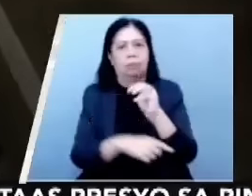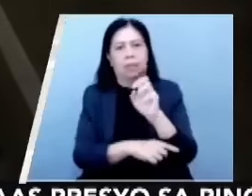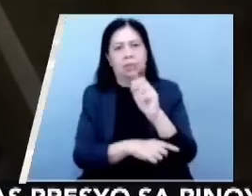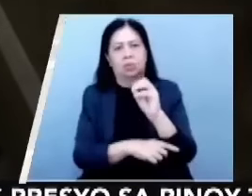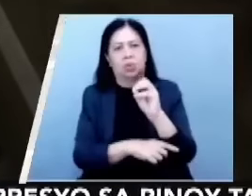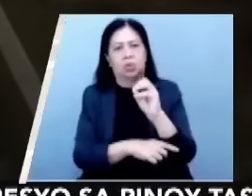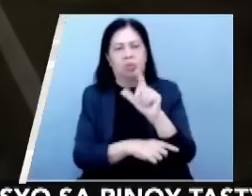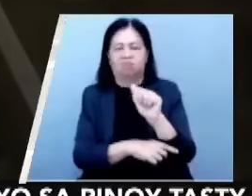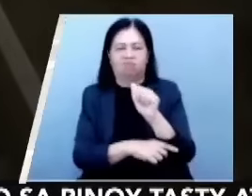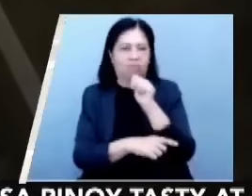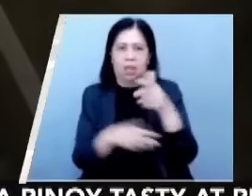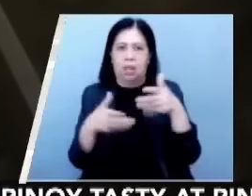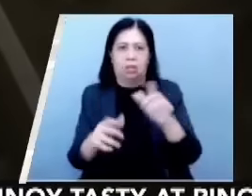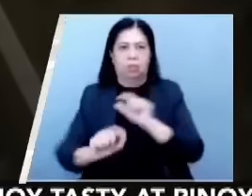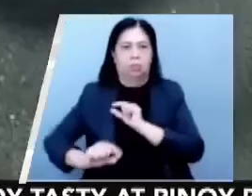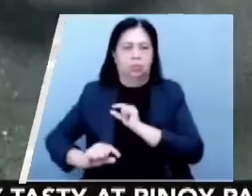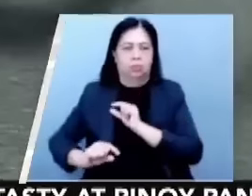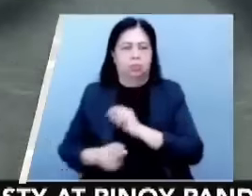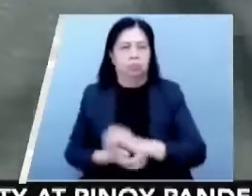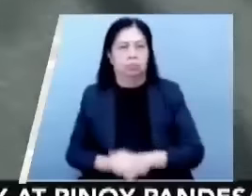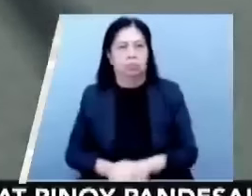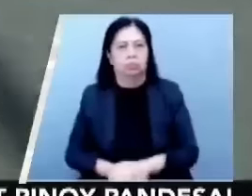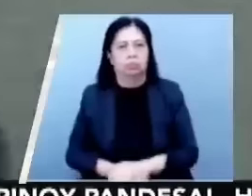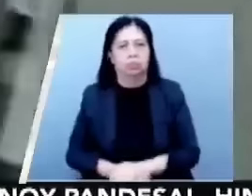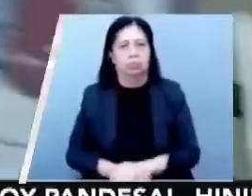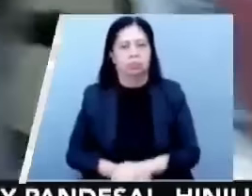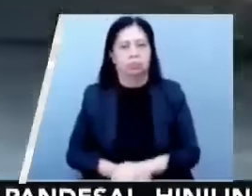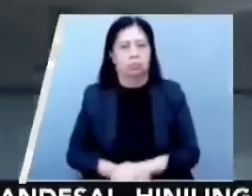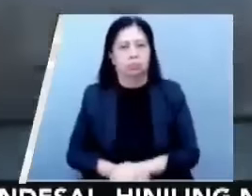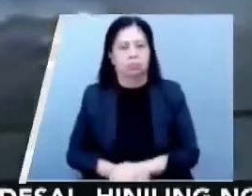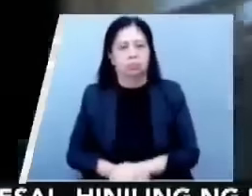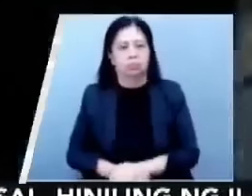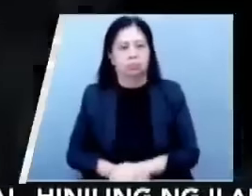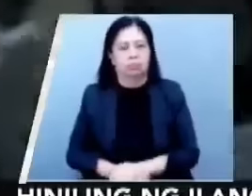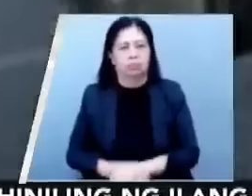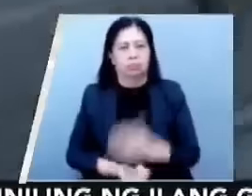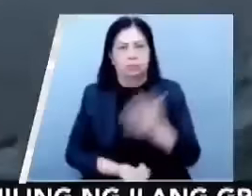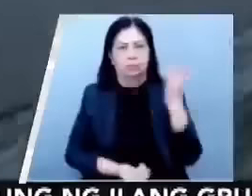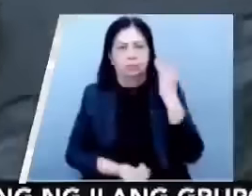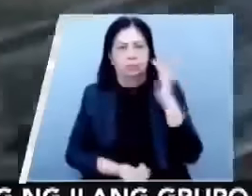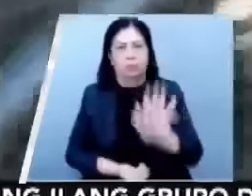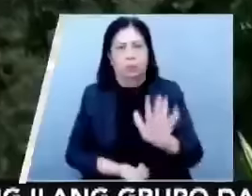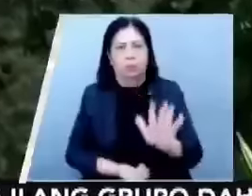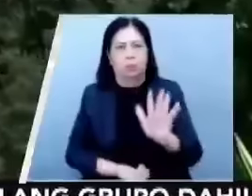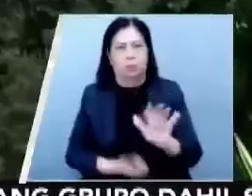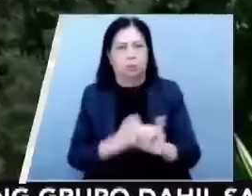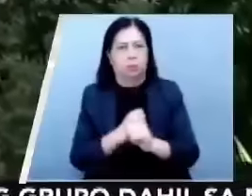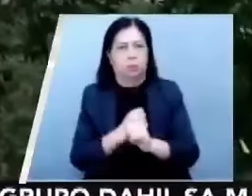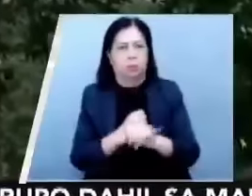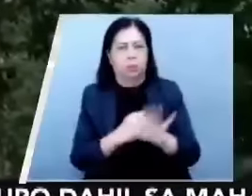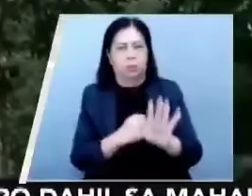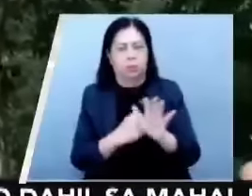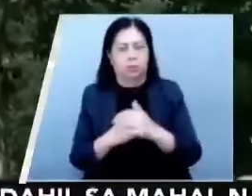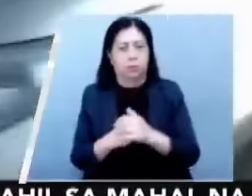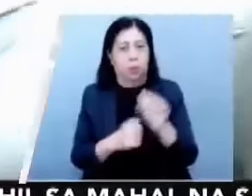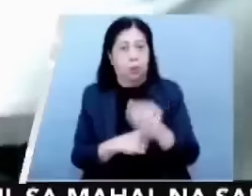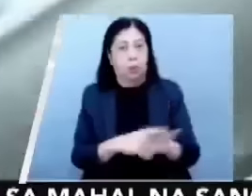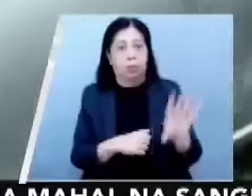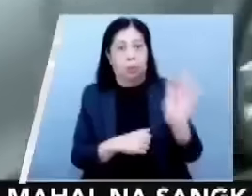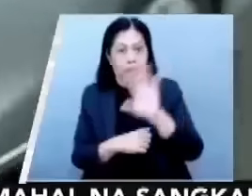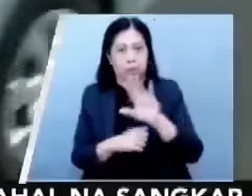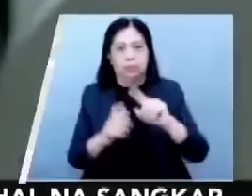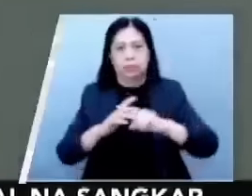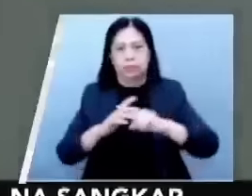ng ating kapulisan. Umagang nagdipon-dipon ang mga miyembro ng